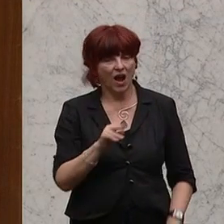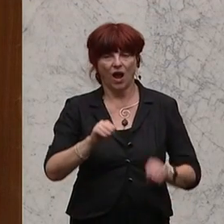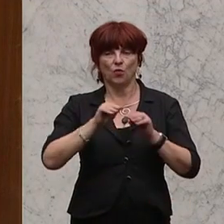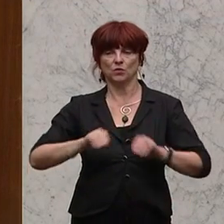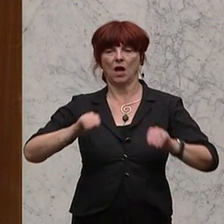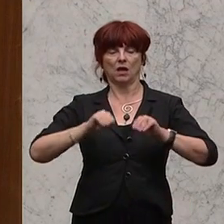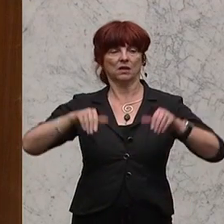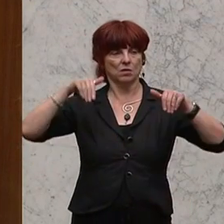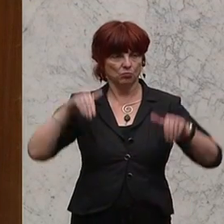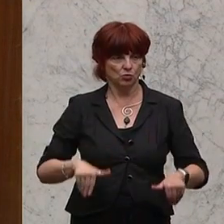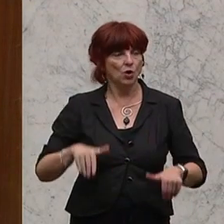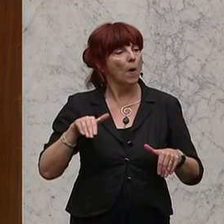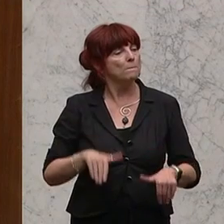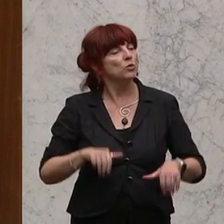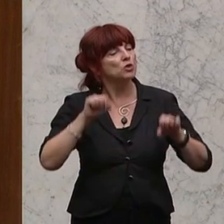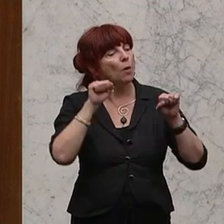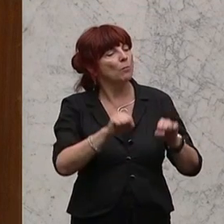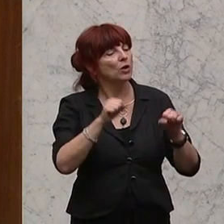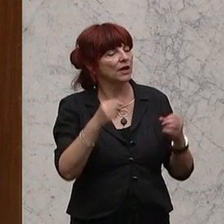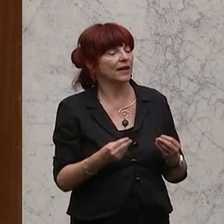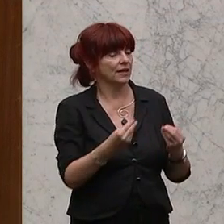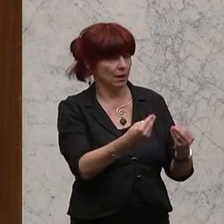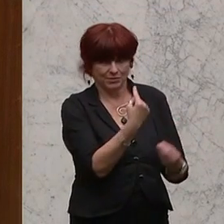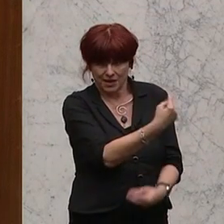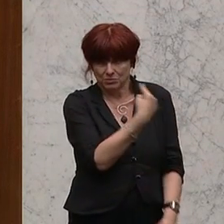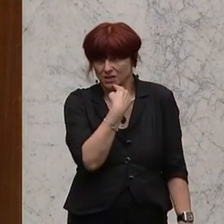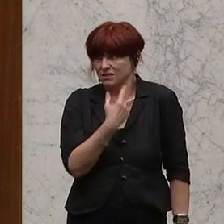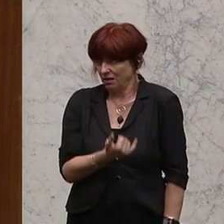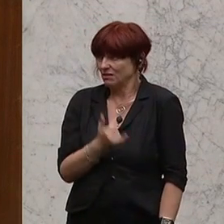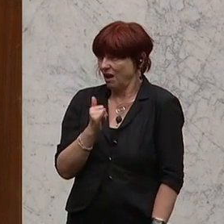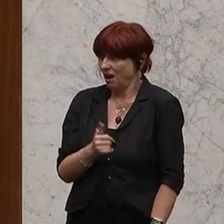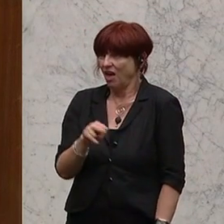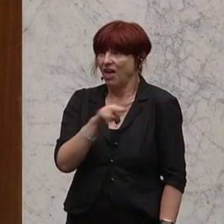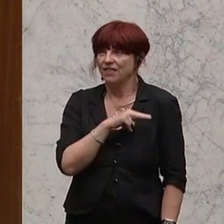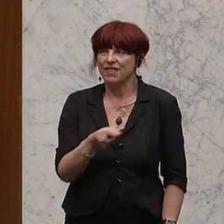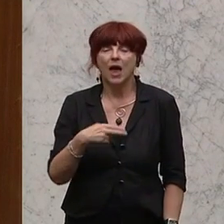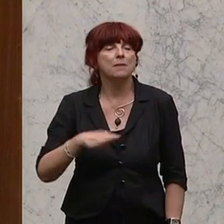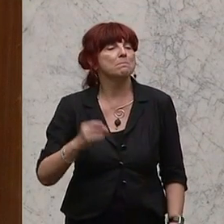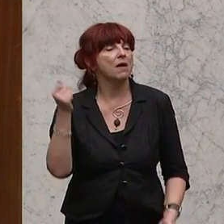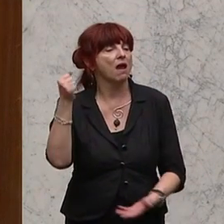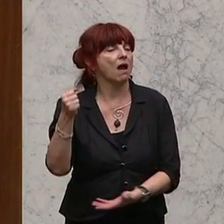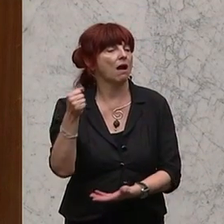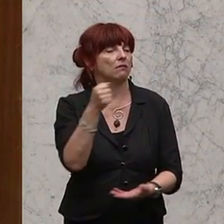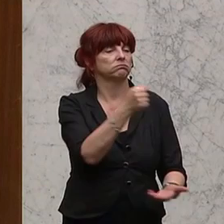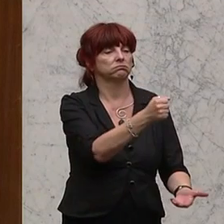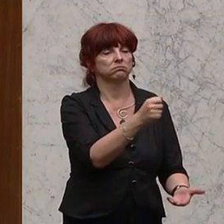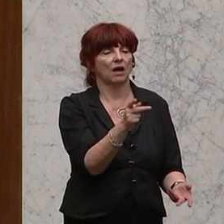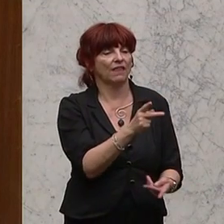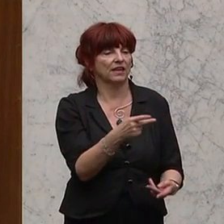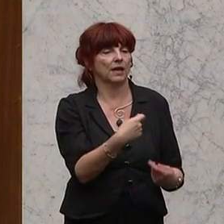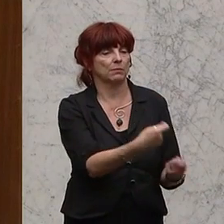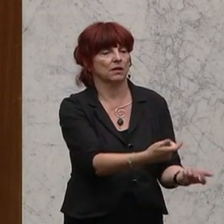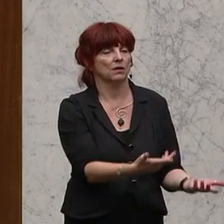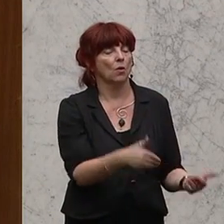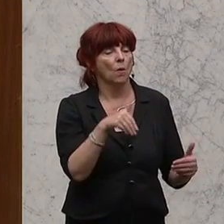die Möglichkeit geben. Und das tun Sie nicht. Das haben Sie auch explizit so gesagt. Sie haben gesagt, nein, es gibt nicht mehr Geld. Die müssen mit dem Geld auskommen,